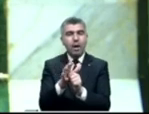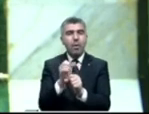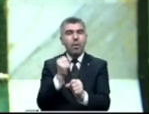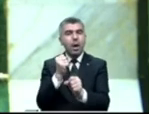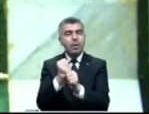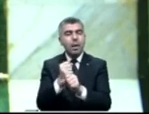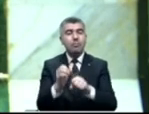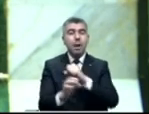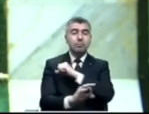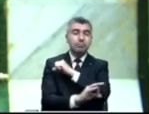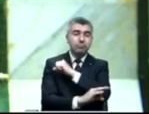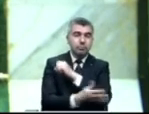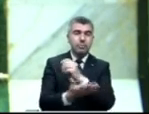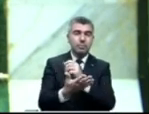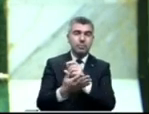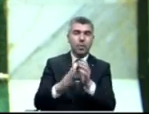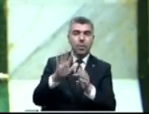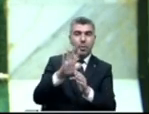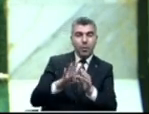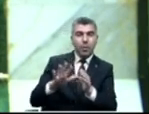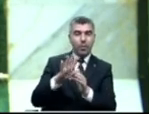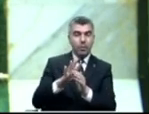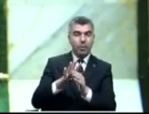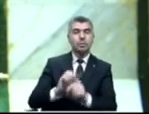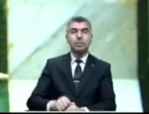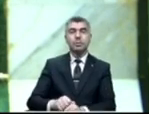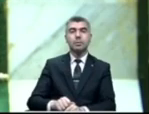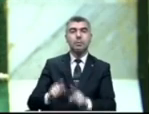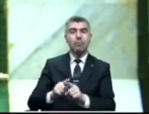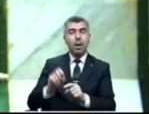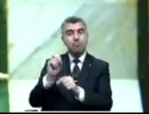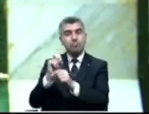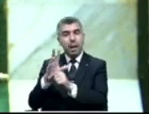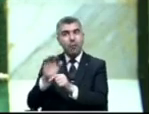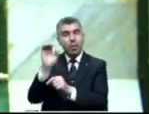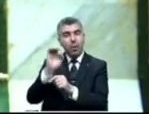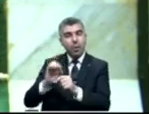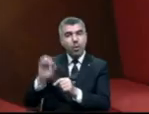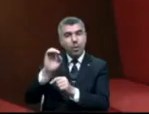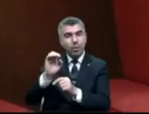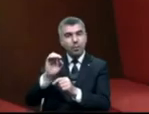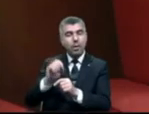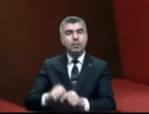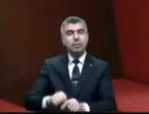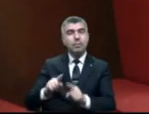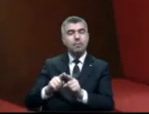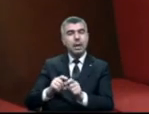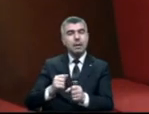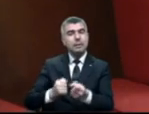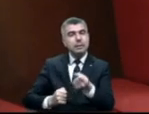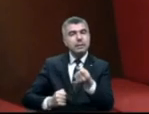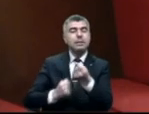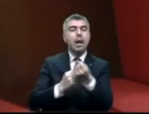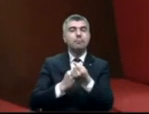العاملة الأجنبية العمال في الخارج اللي داروا واحد الدعم